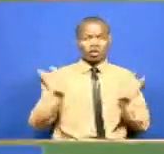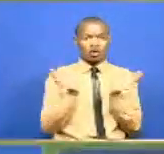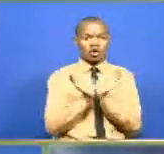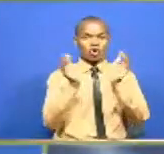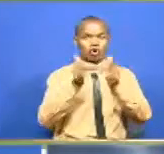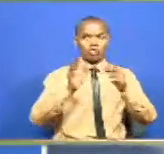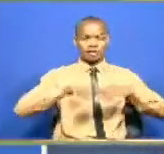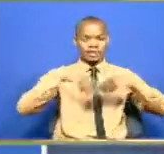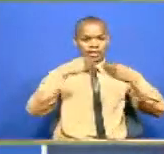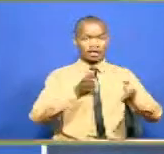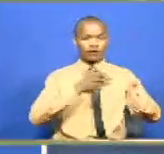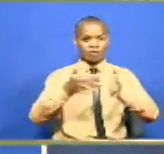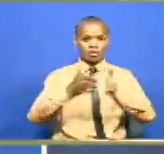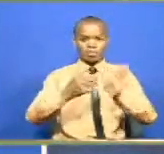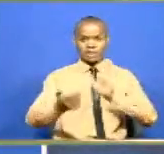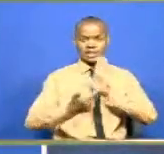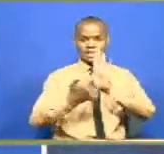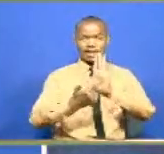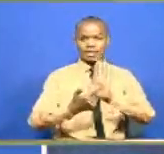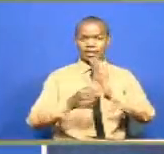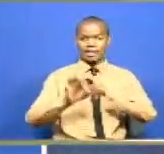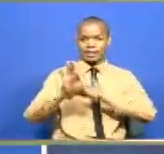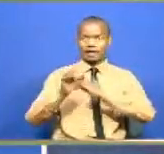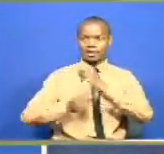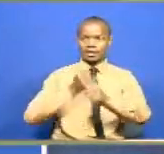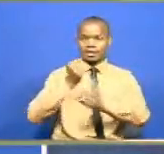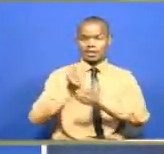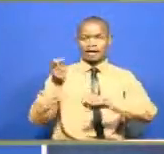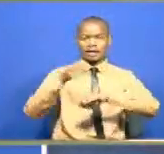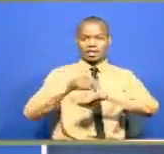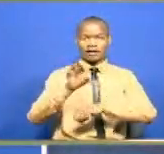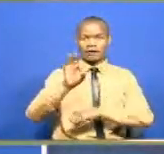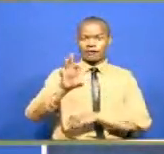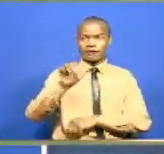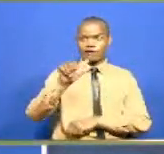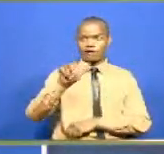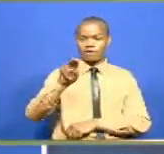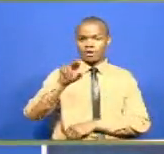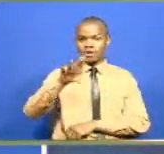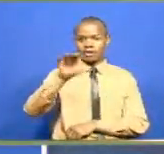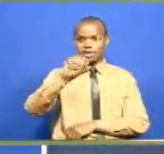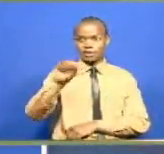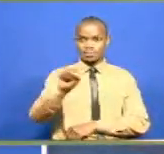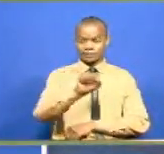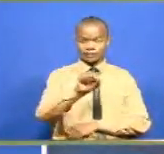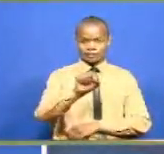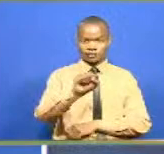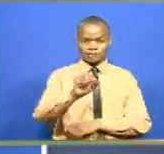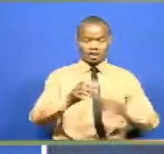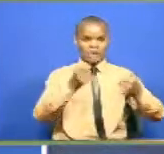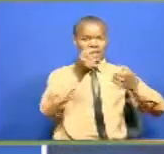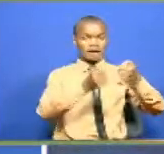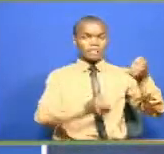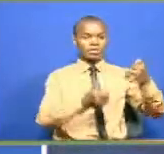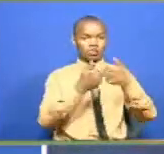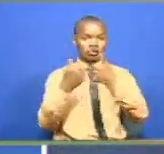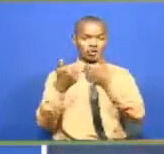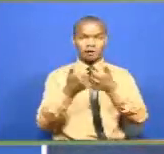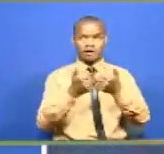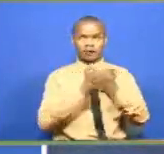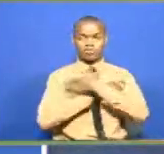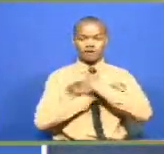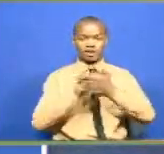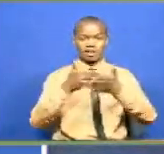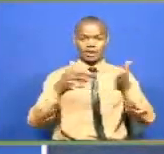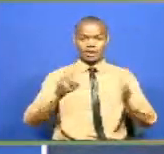kuongoza Stars kwa mkataba wa miaka mitatu baada ya Francis Kimanzi kuondoka kwenye mechi ya mwisho ya kimataifa ya kirafiki dhidi ya